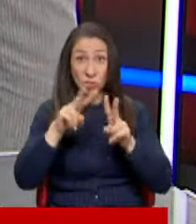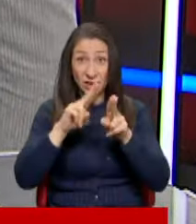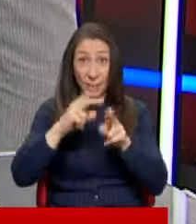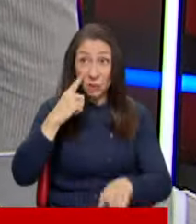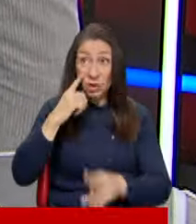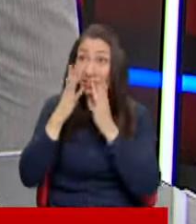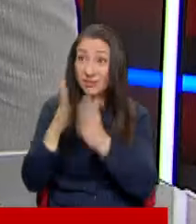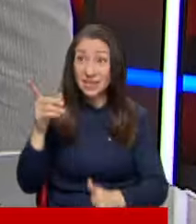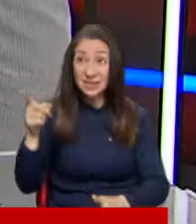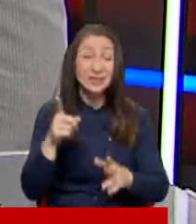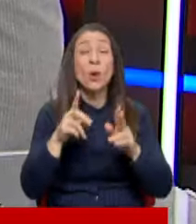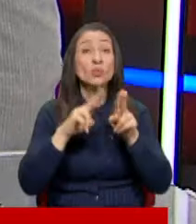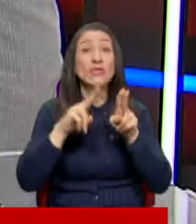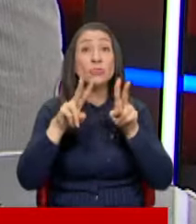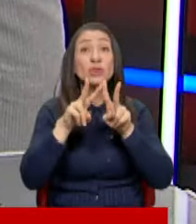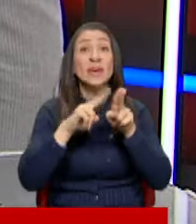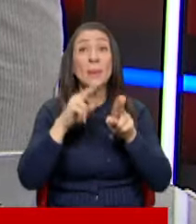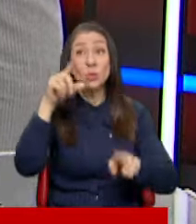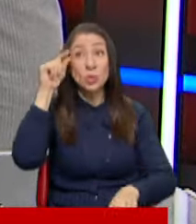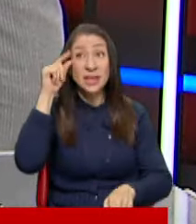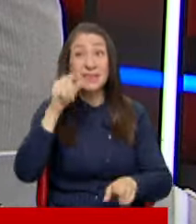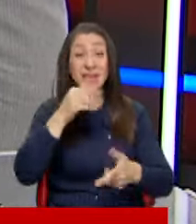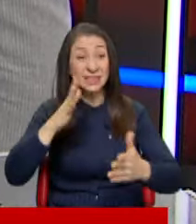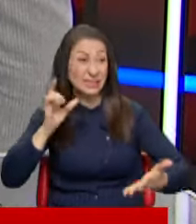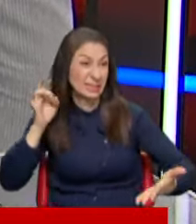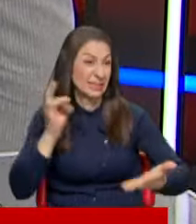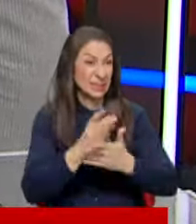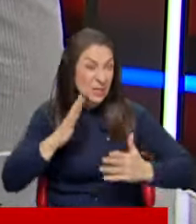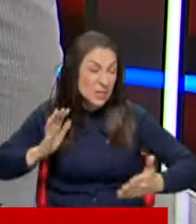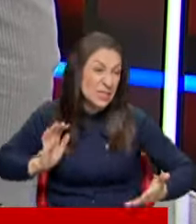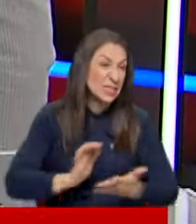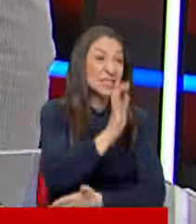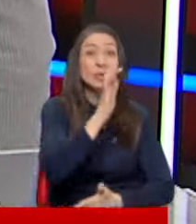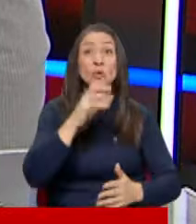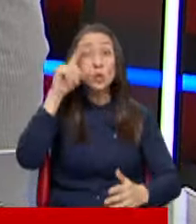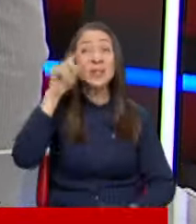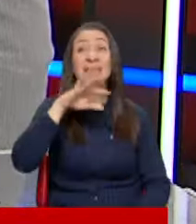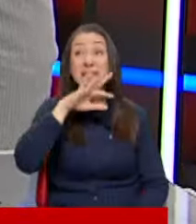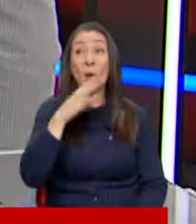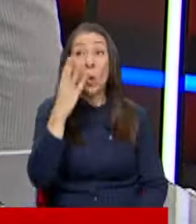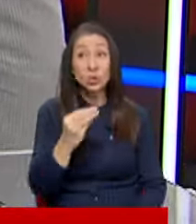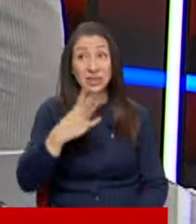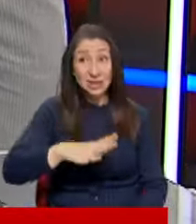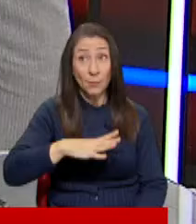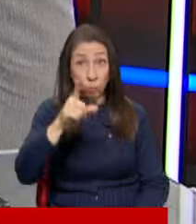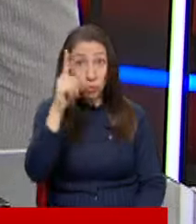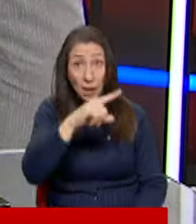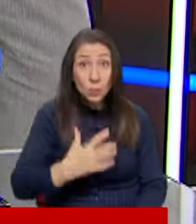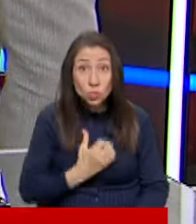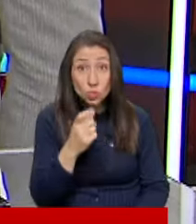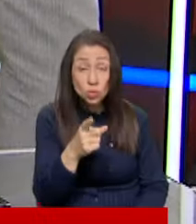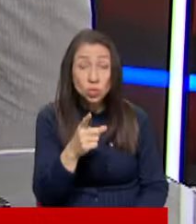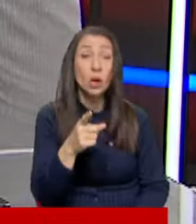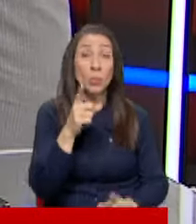nefret ettiniz Mustafa Kemal Atatürk yunanlıyı denize döktü Yunanlı dedeniz mi Babanız mıydı Bunun için mi üzüldünüz